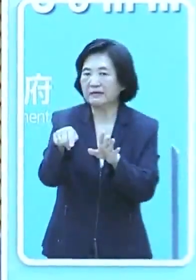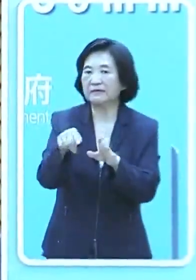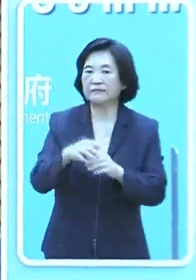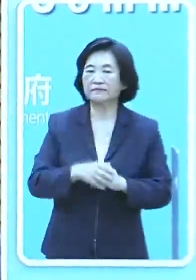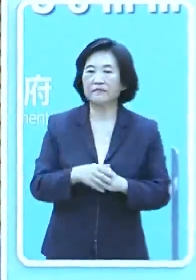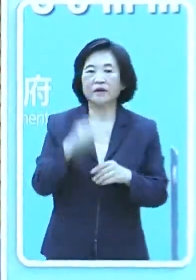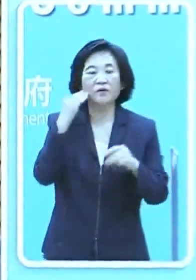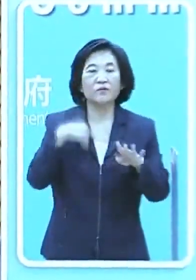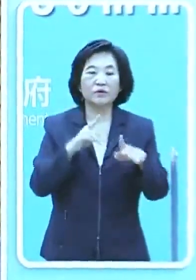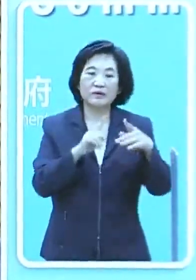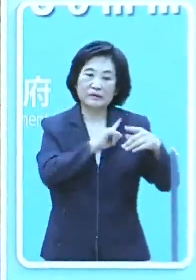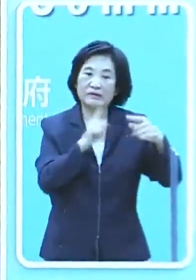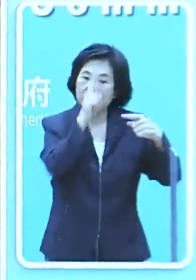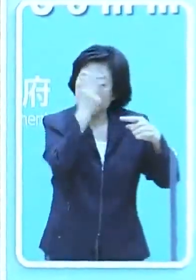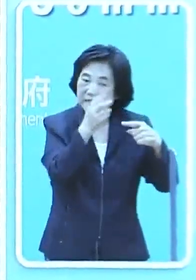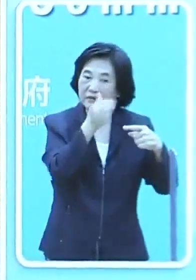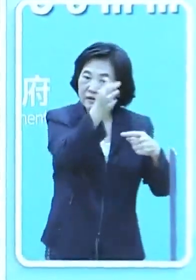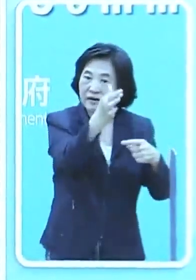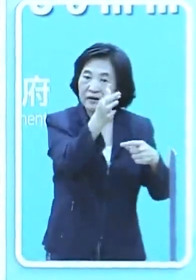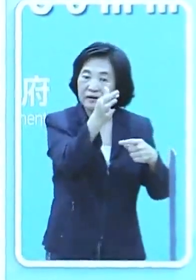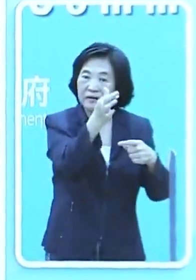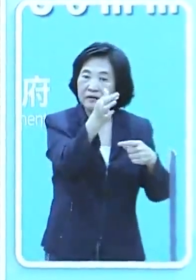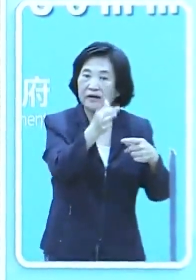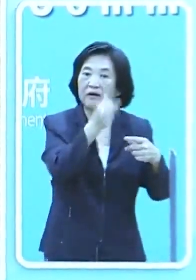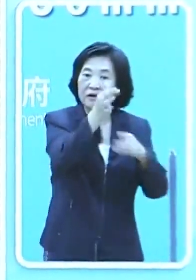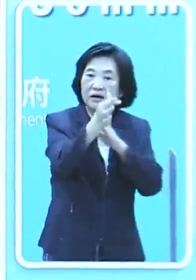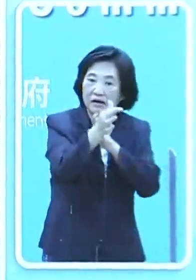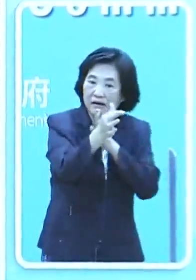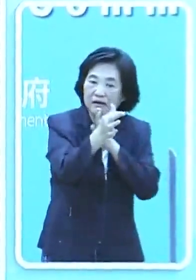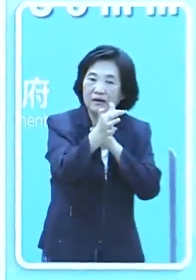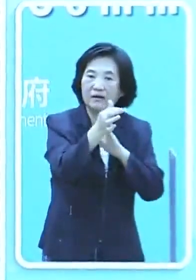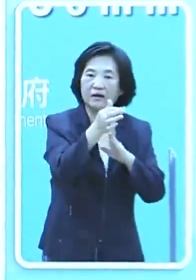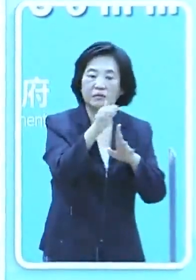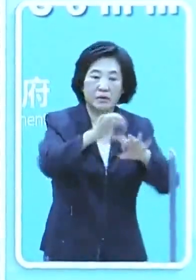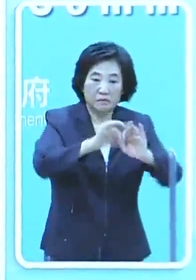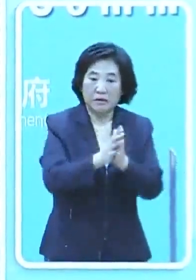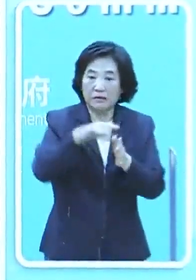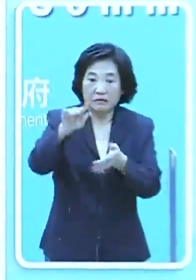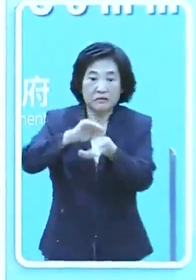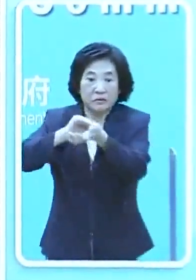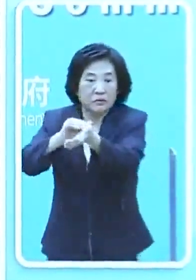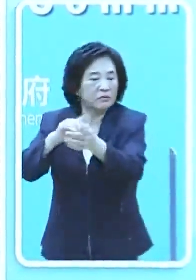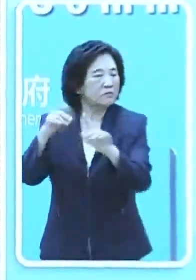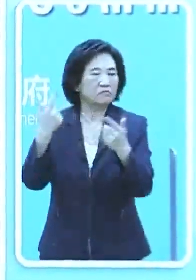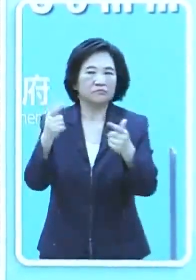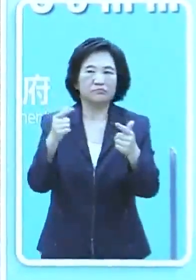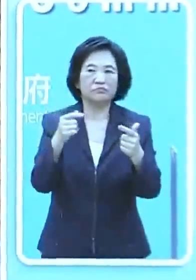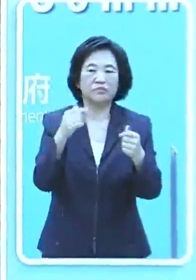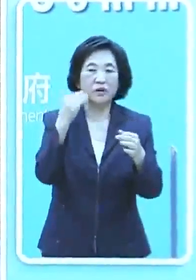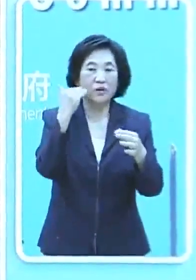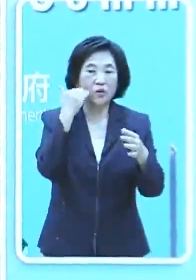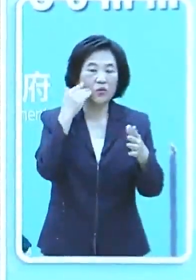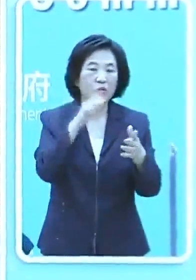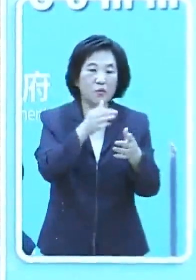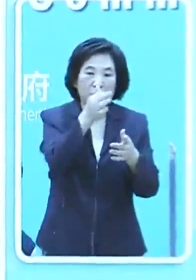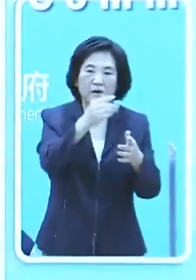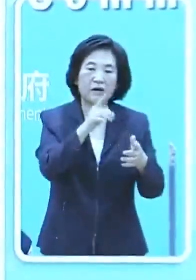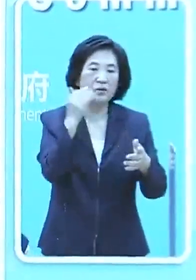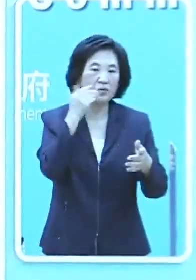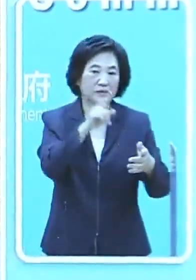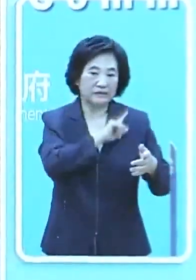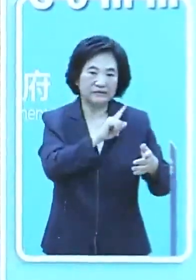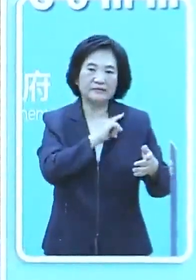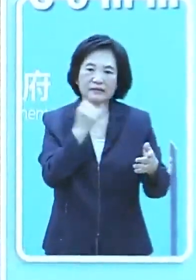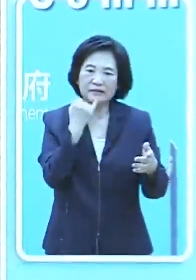快筛阳，你知道我们也不是主张你就马上去医院，你知道，如果你可以用通讯诊疗解决的